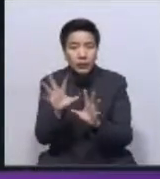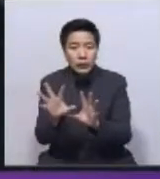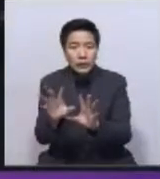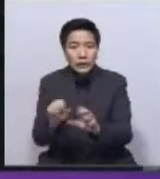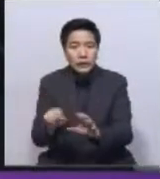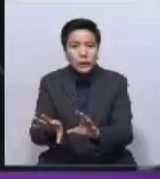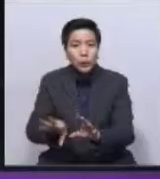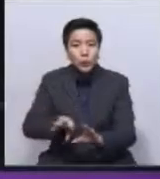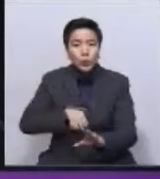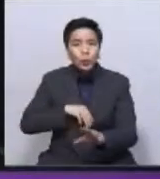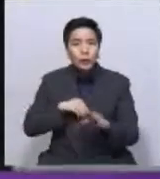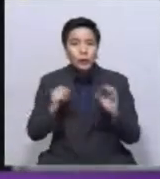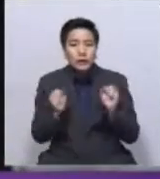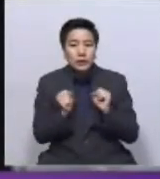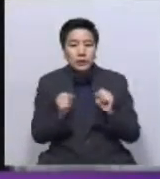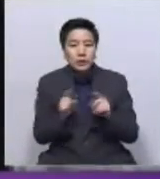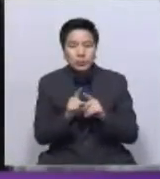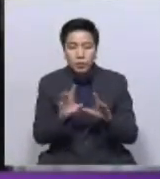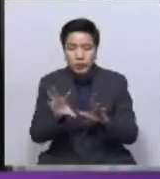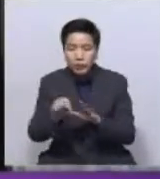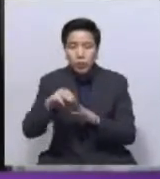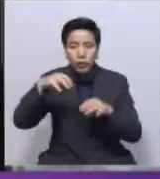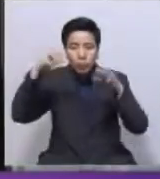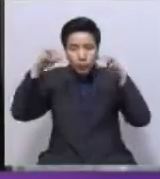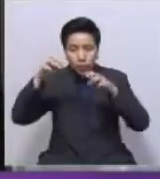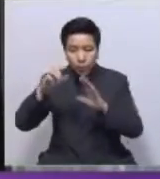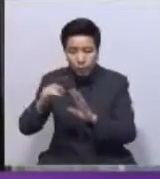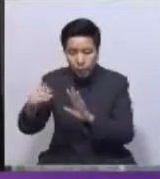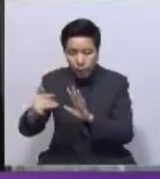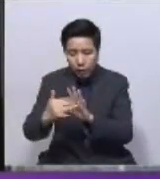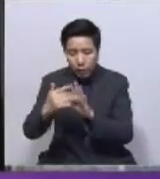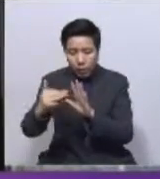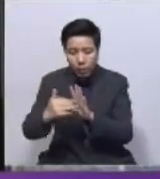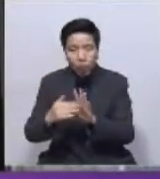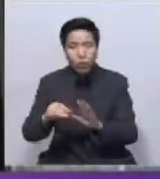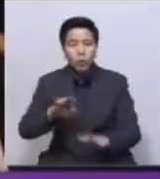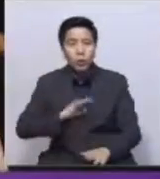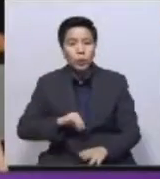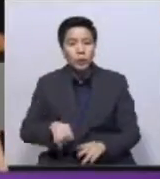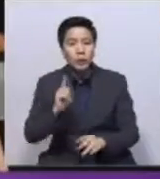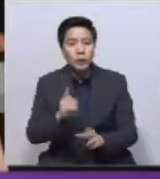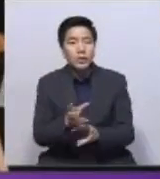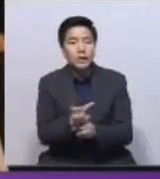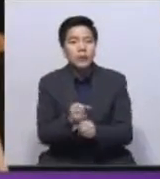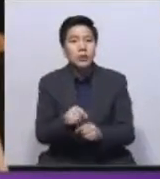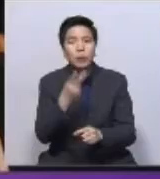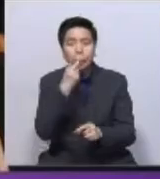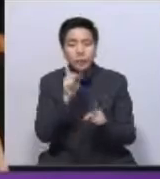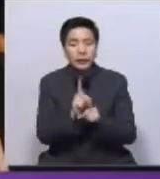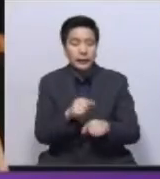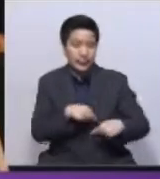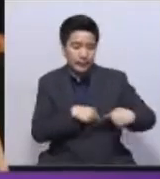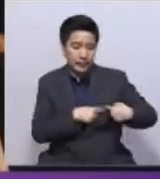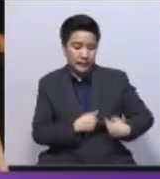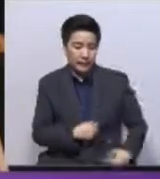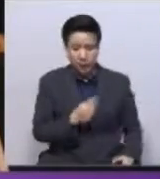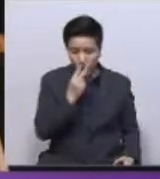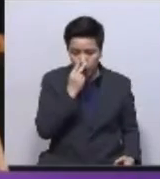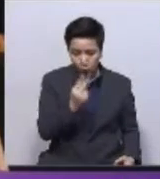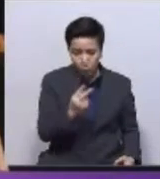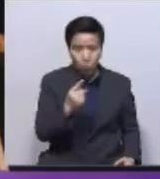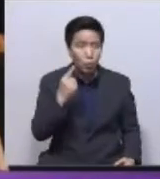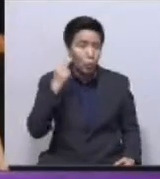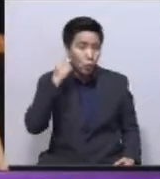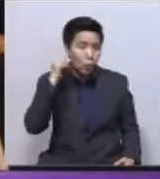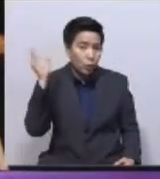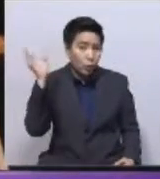ผัสจะรู้สึกเย็นเสมือนฝ่ามือได้สัมผัสกับสายฝนก็เป็นหนึ่งในผลงานนิทรรศการใจดูหูฟังครั้งที่หนึ่ง